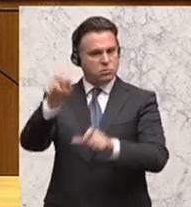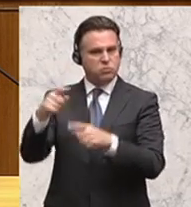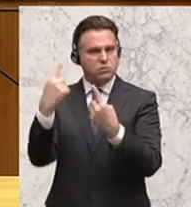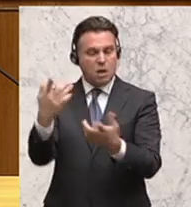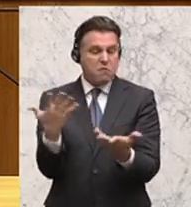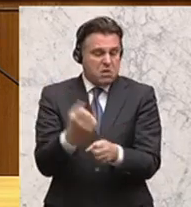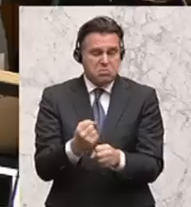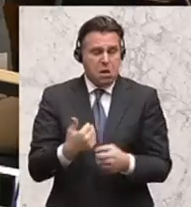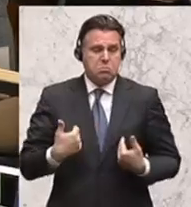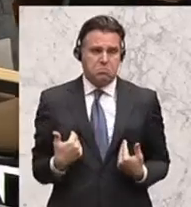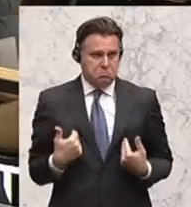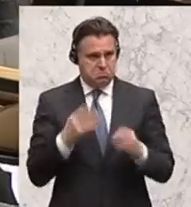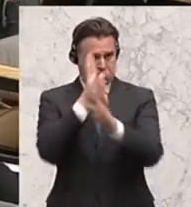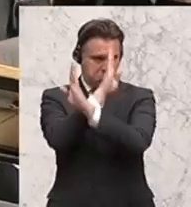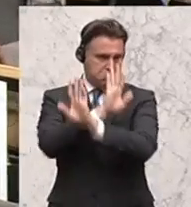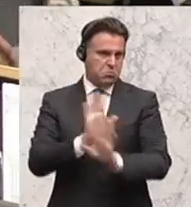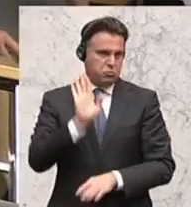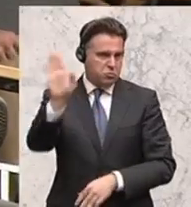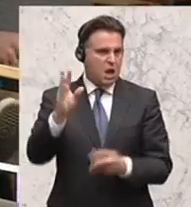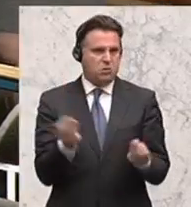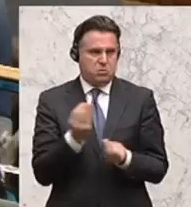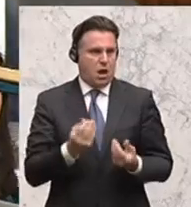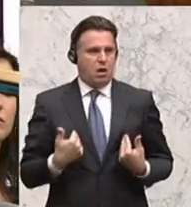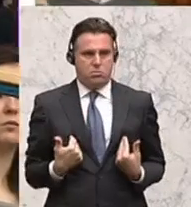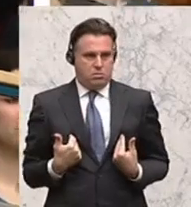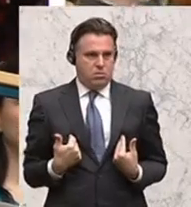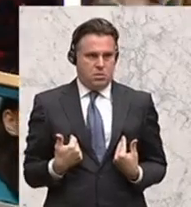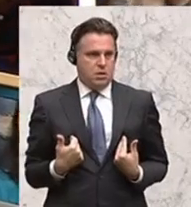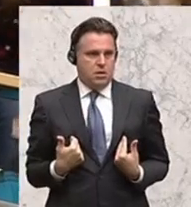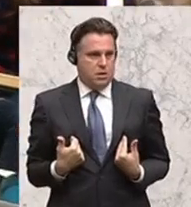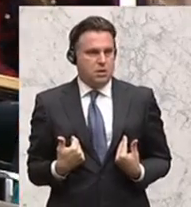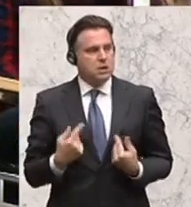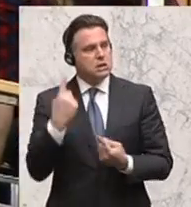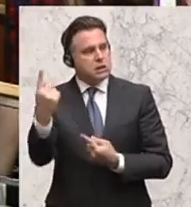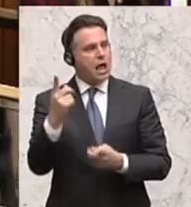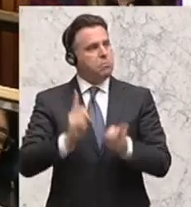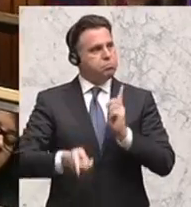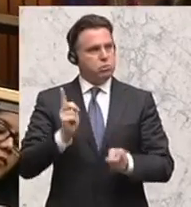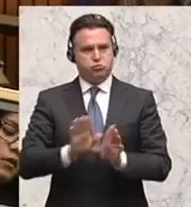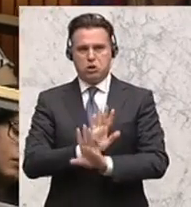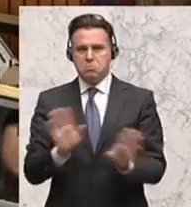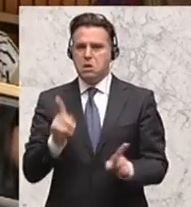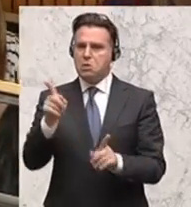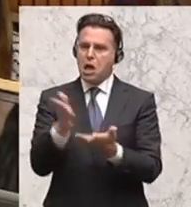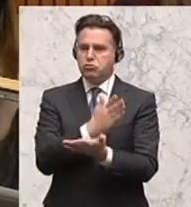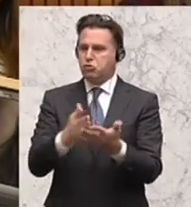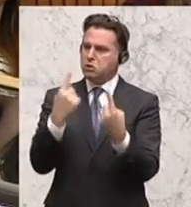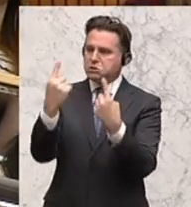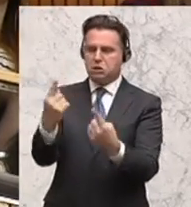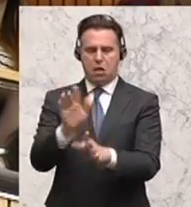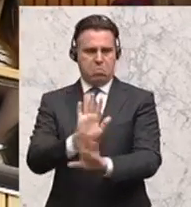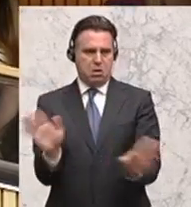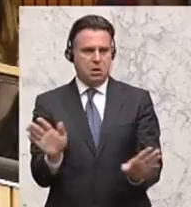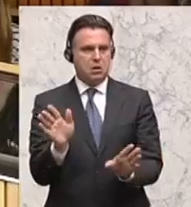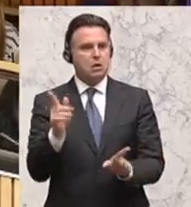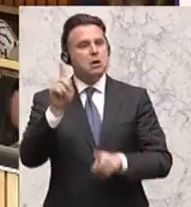bereit ist zu machen, das soll seine Entscheidung sein. Er ist, ich sage, selbstbestimmt genug, Entscheidungen zu treffen, um zu wissen,